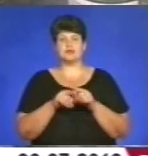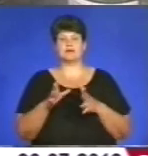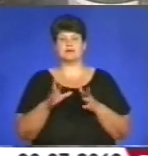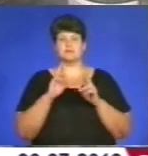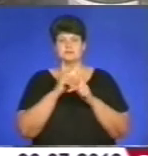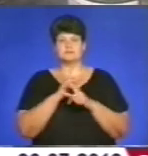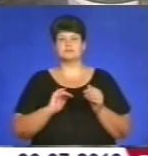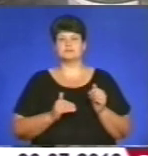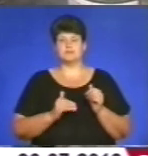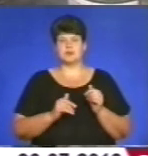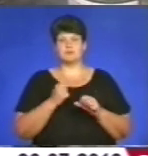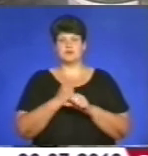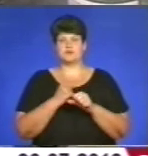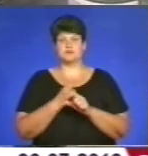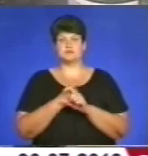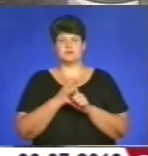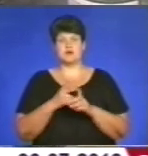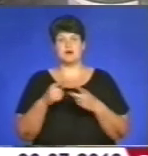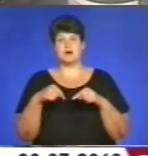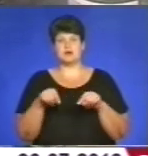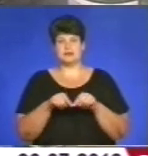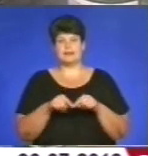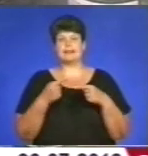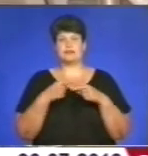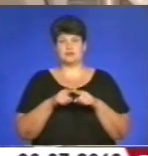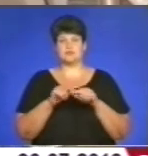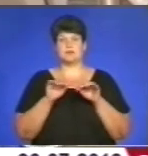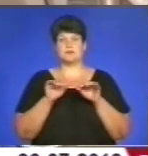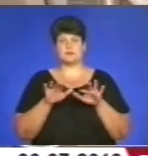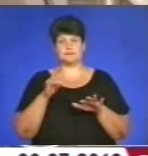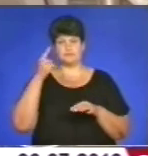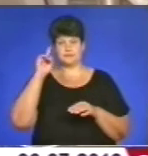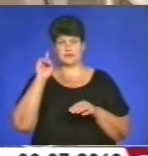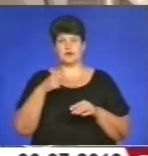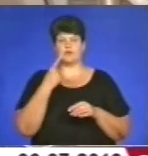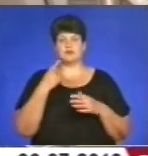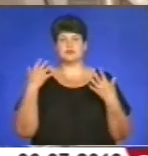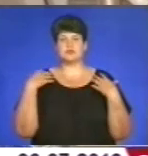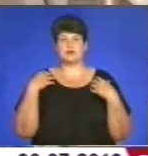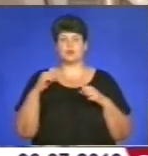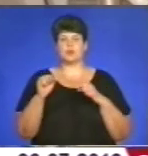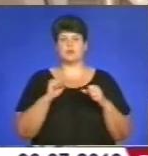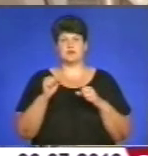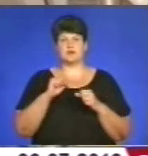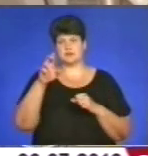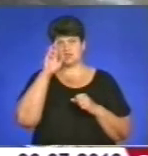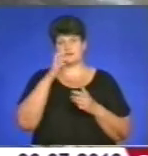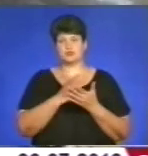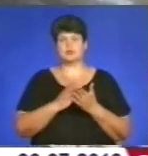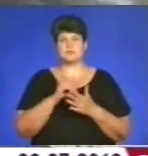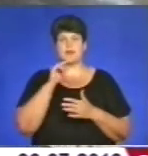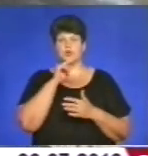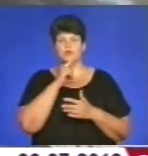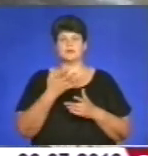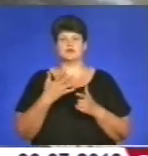раніше працювали у спиртовій галузі. Відтак технологічний процес знали, каже начальник управління Державної служби боротьби з економічною злочинністю